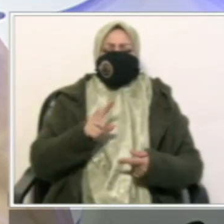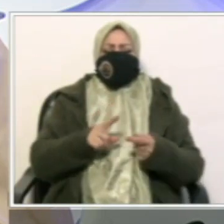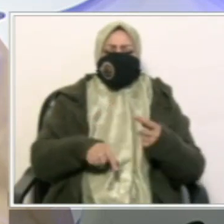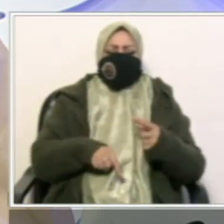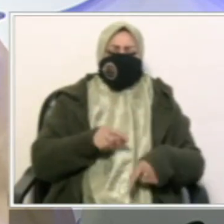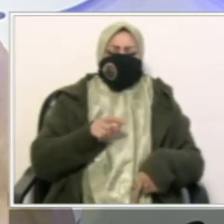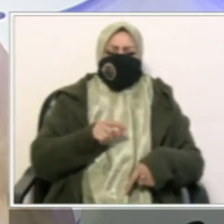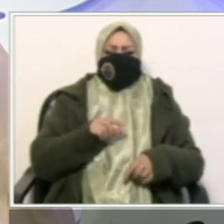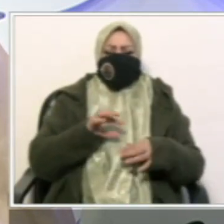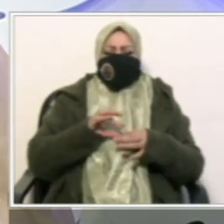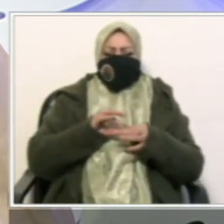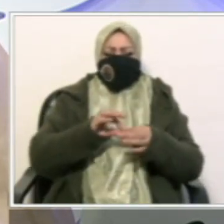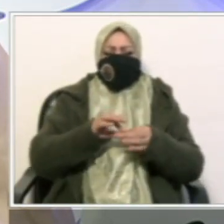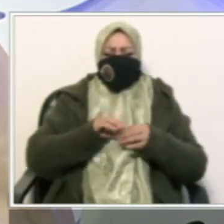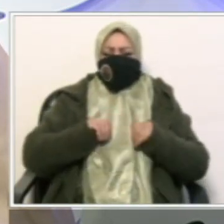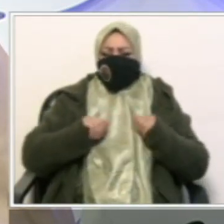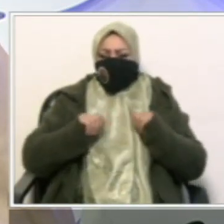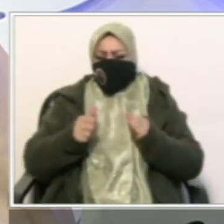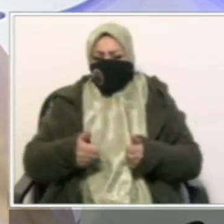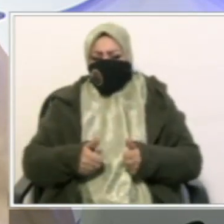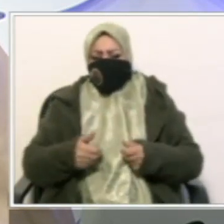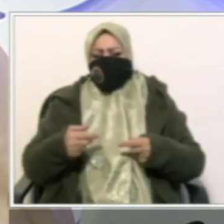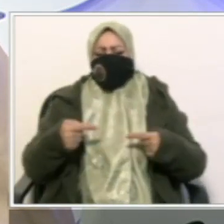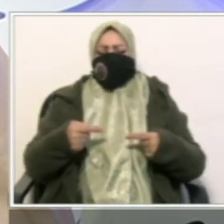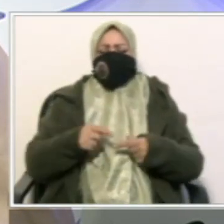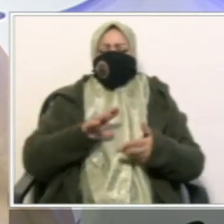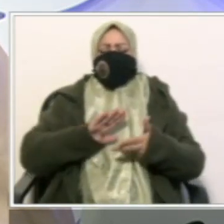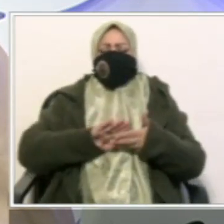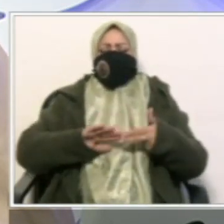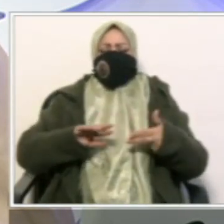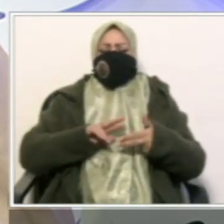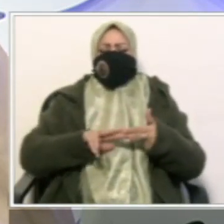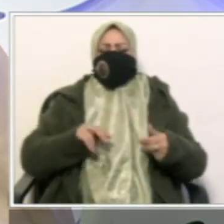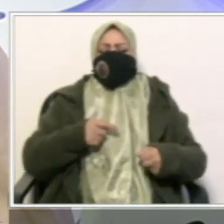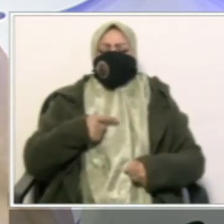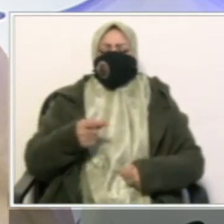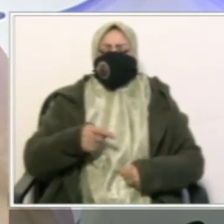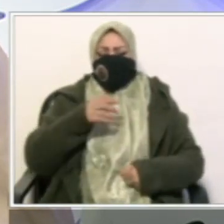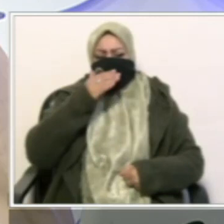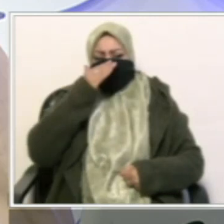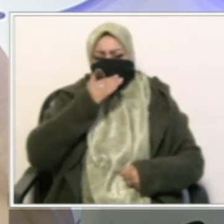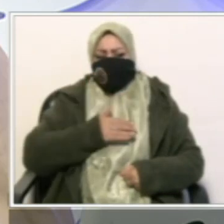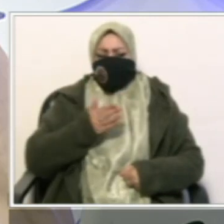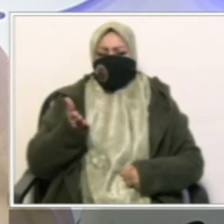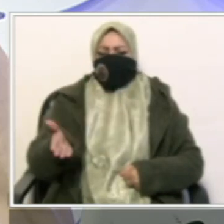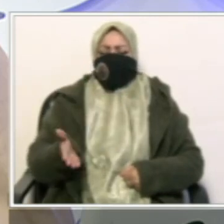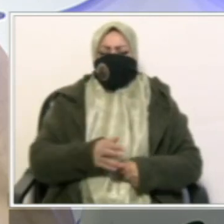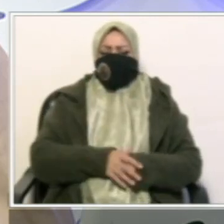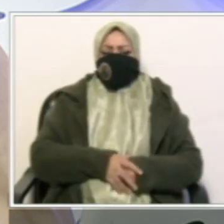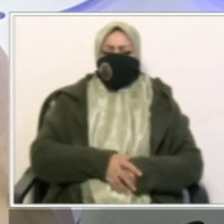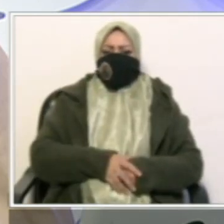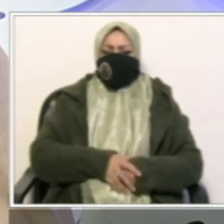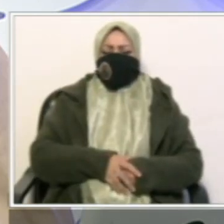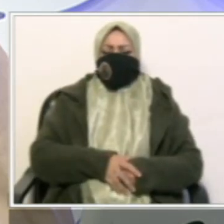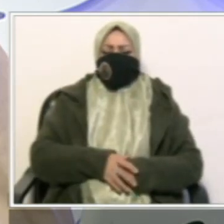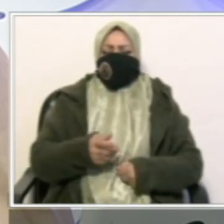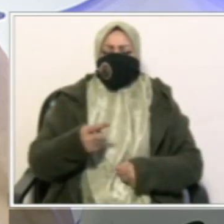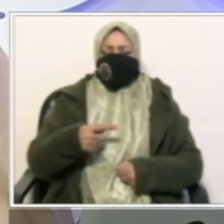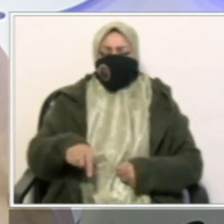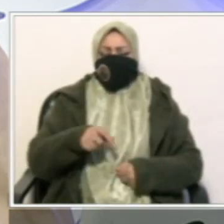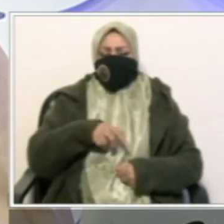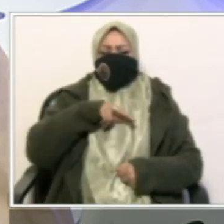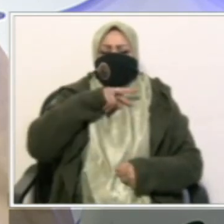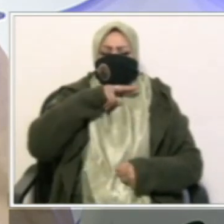يتصالح بعد ردود الحقوق إلى مستحقيها، وبعد يعني أن تعطيه حقه من أرضه